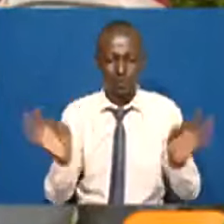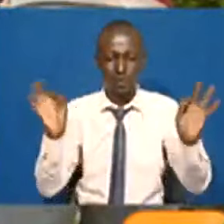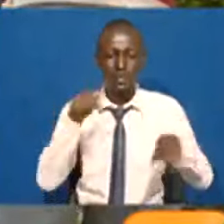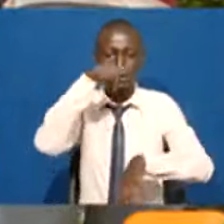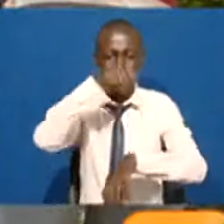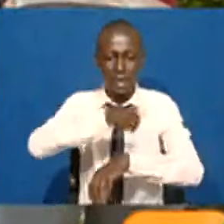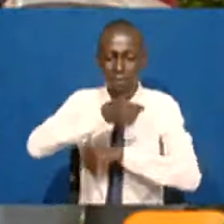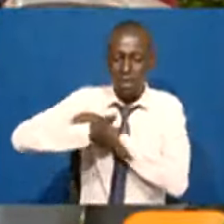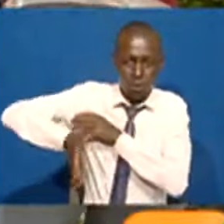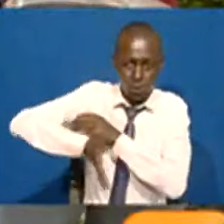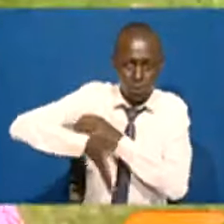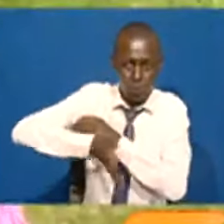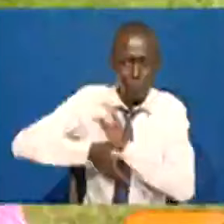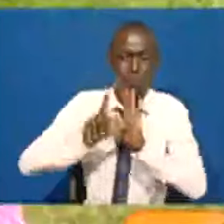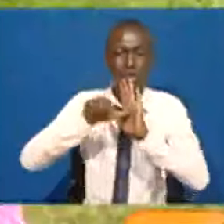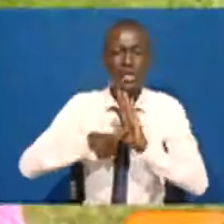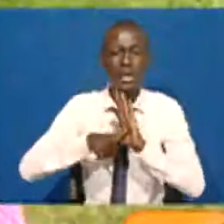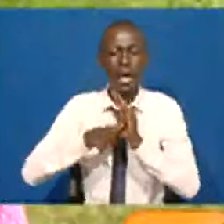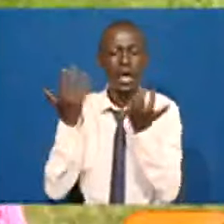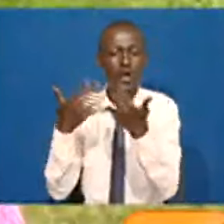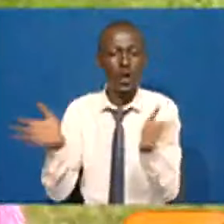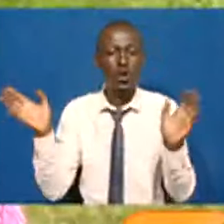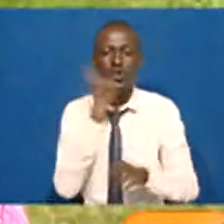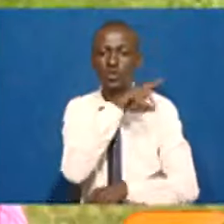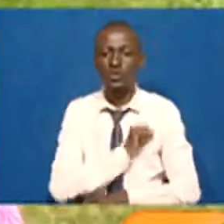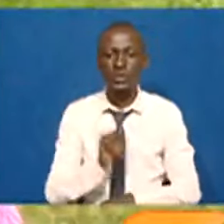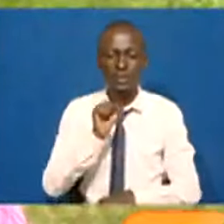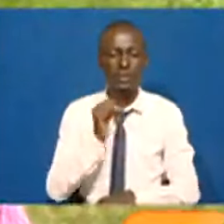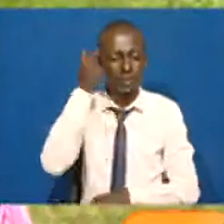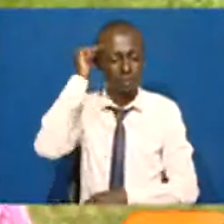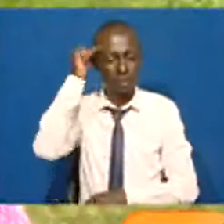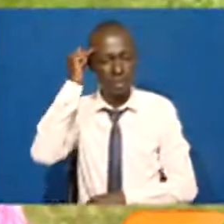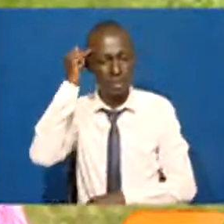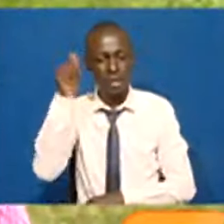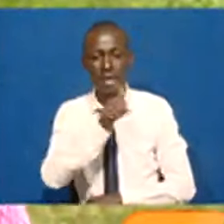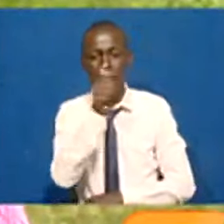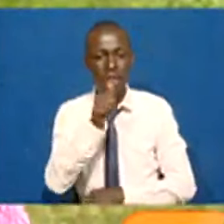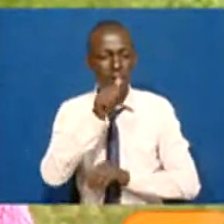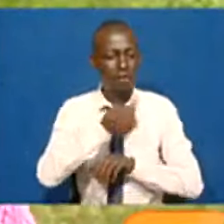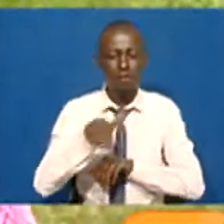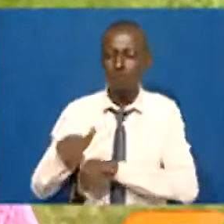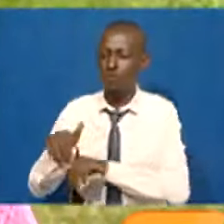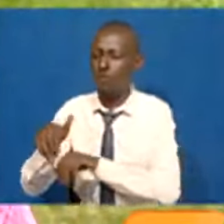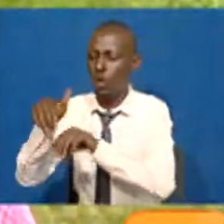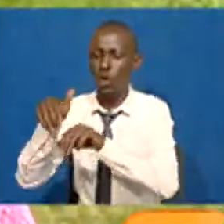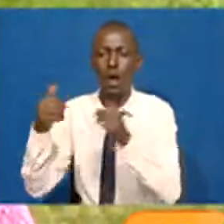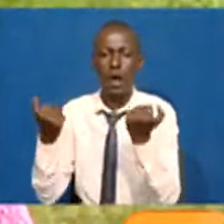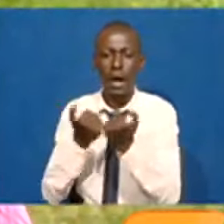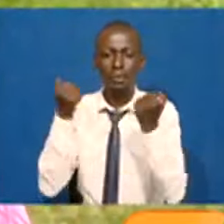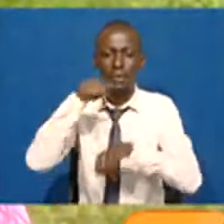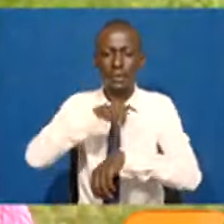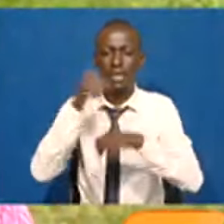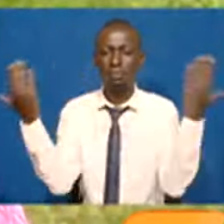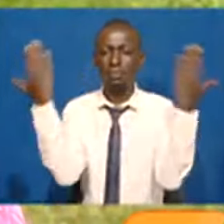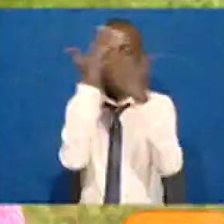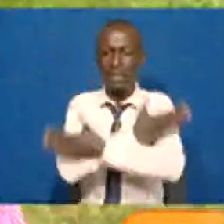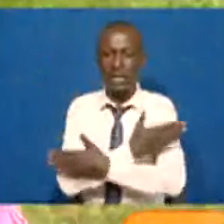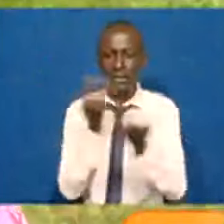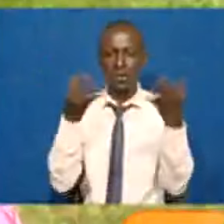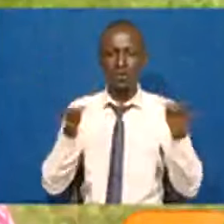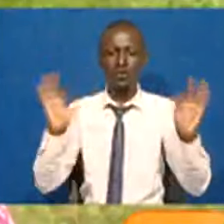kabla kutoweka kwake. Sasa mimi nafikiria labda kuna mtu walikuwa wanamfuata, ndio sababu walimfungulia usiku. Sasa